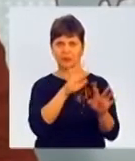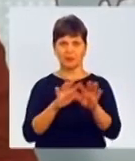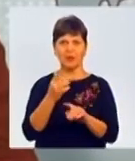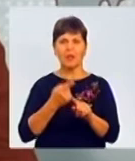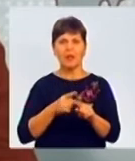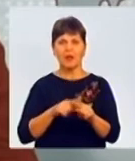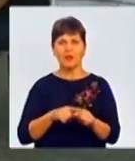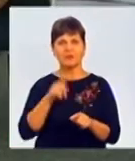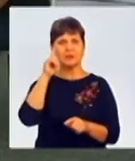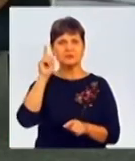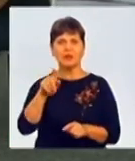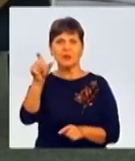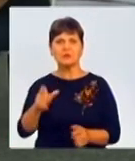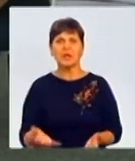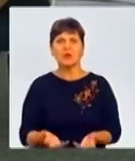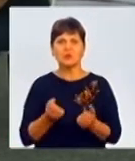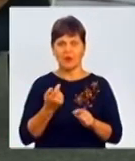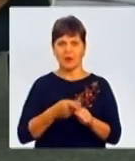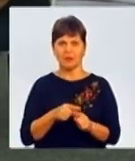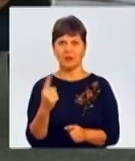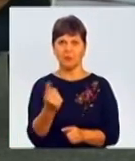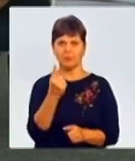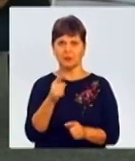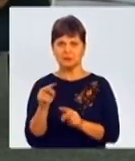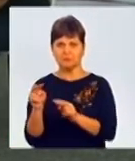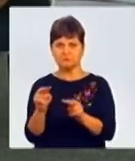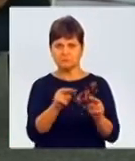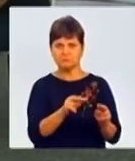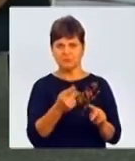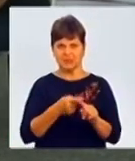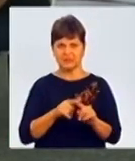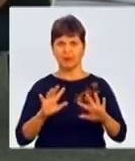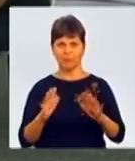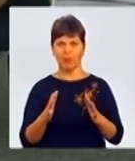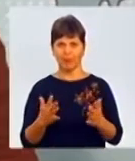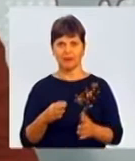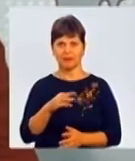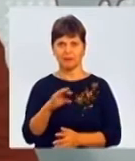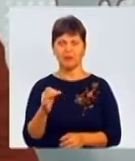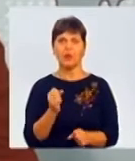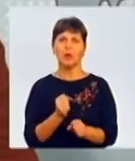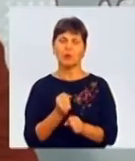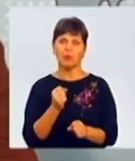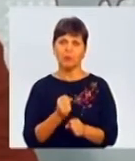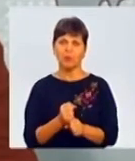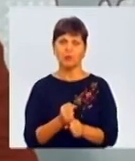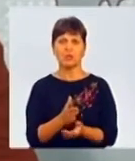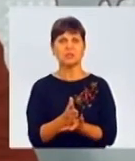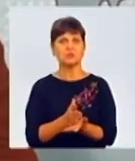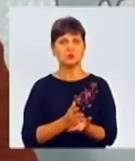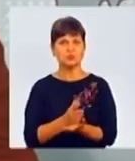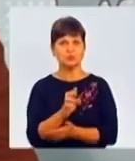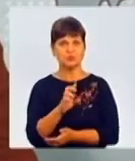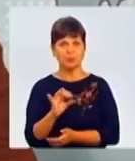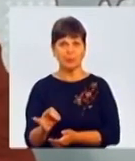речі знають рятувальники. Це перше, до чого вони чітко відстежують, да, ці моменти. Так. Робота служби